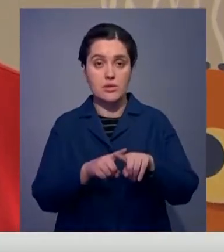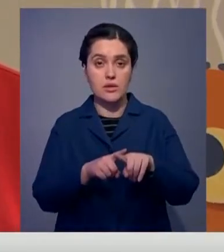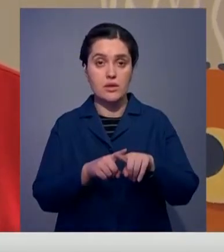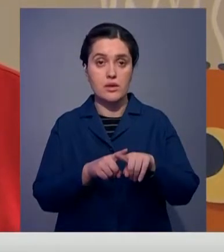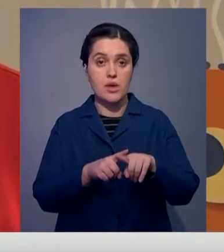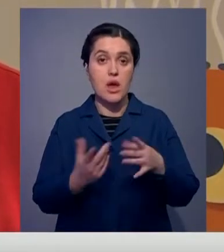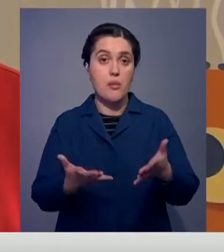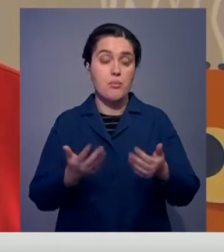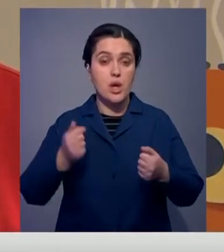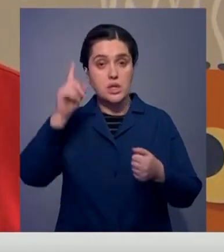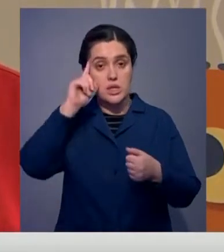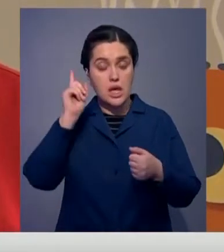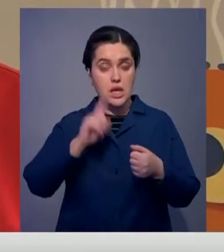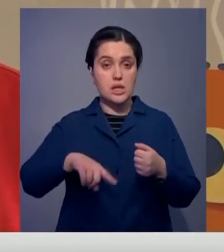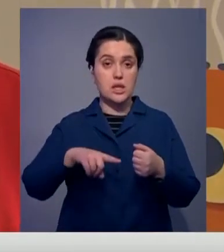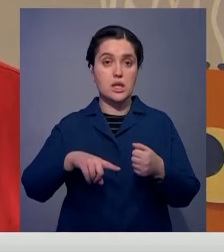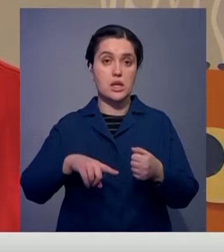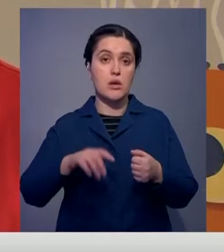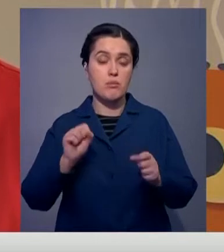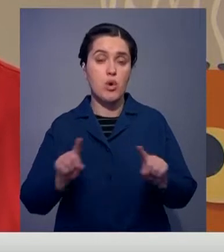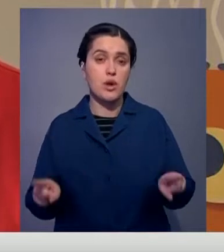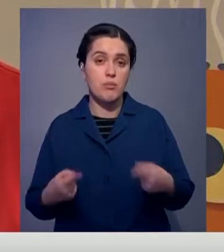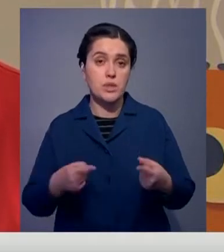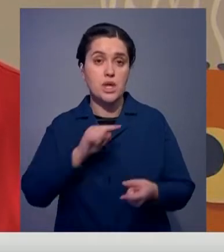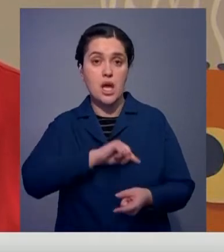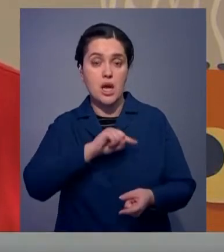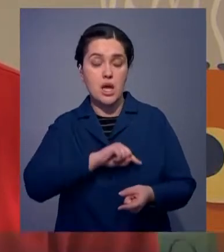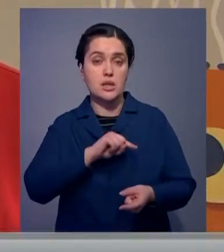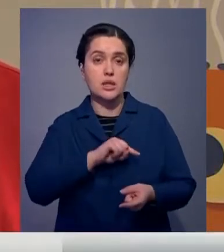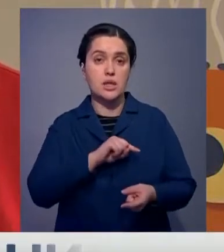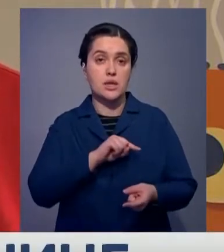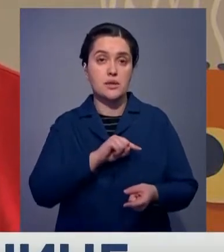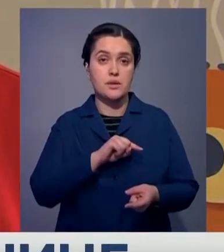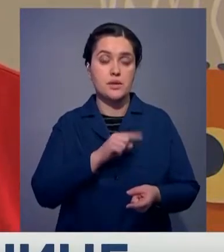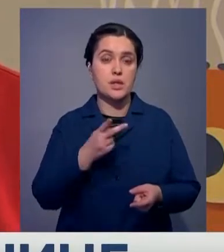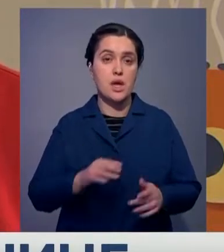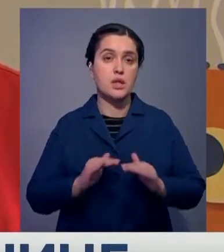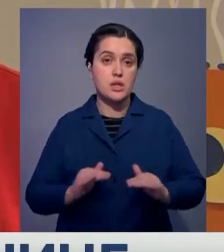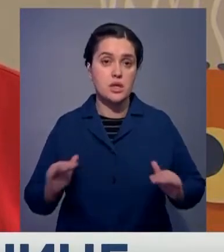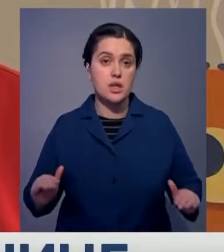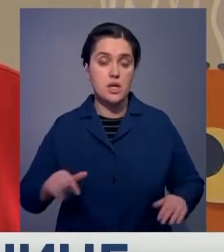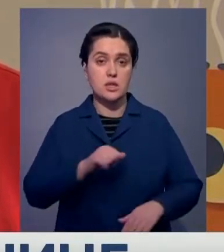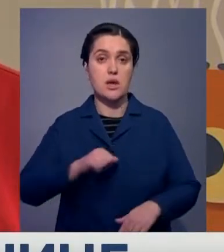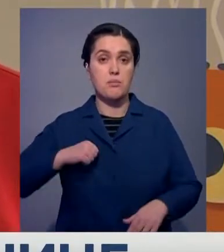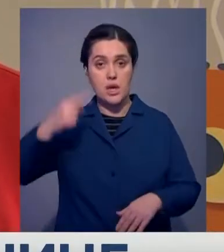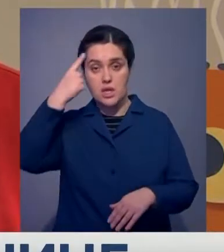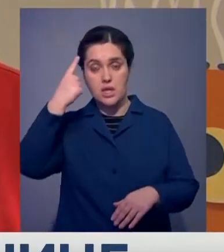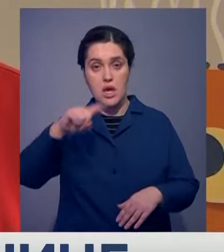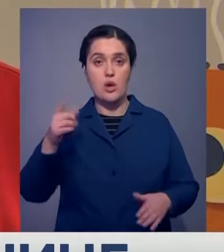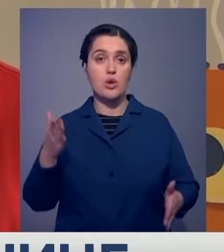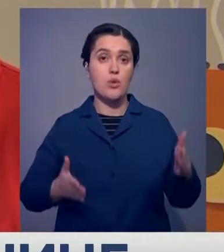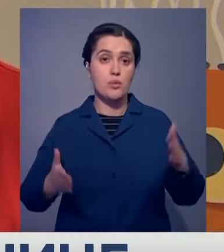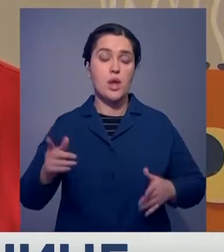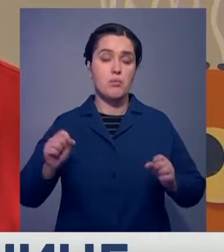только получения знаний, но в том числе и реабилитационного характера, эмоционального. Потому что для детей сама идея робототехники, того, что они могут